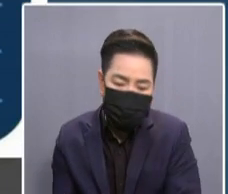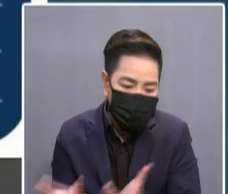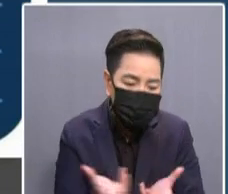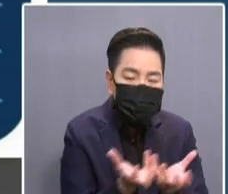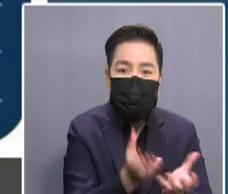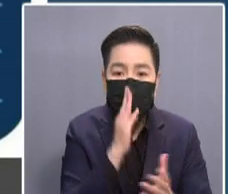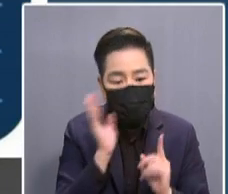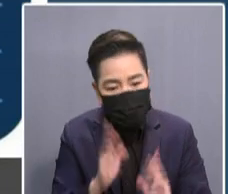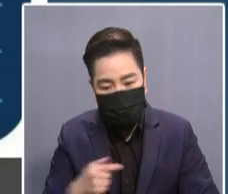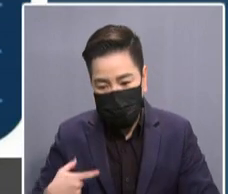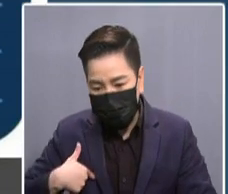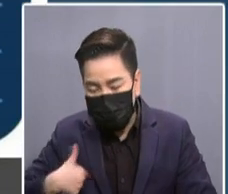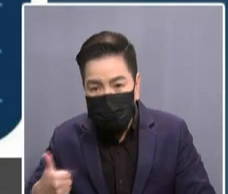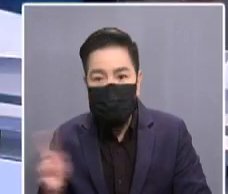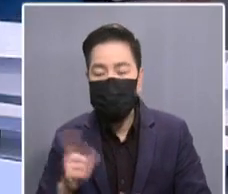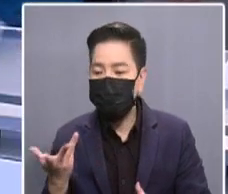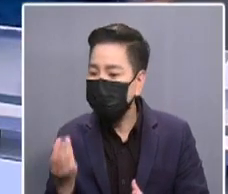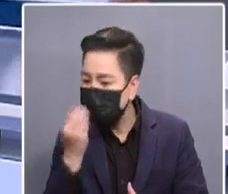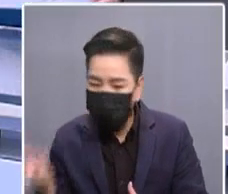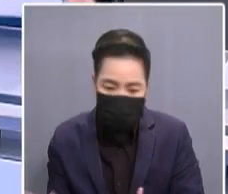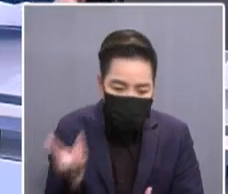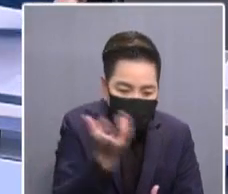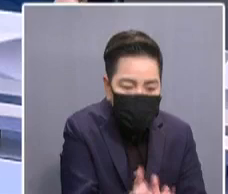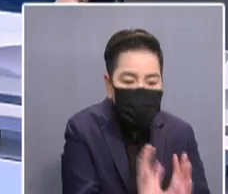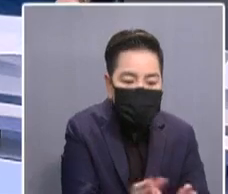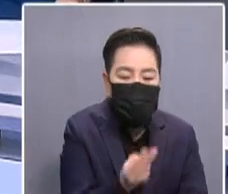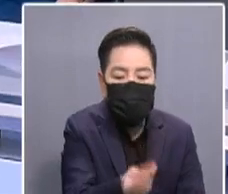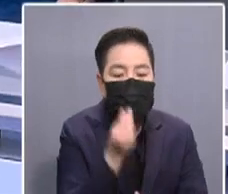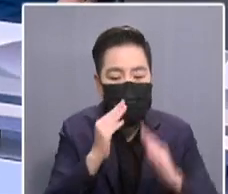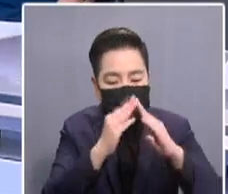ใช่แล้วใครที่มีใจบุญใจกุศลก็เอาไปอาหารไปไว้กันที่หน้าบ้านนะฮะ